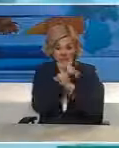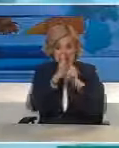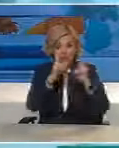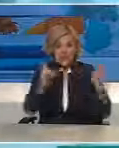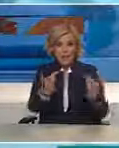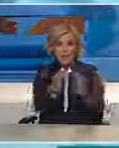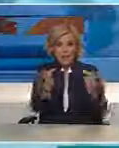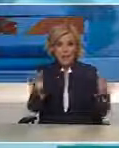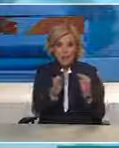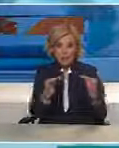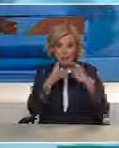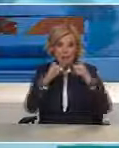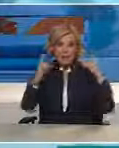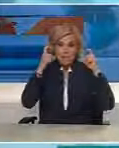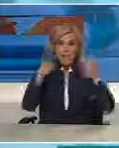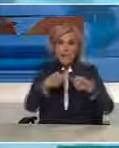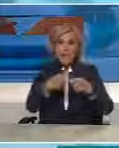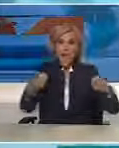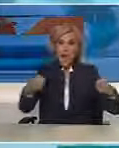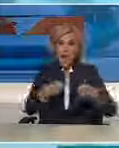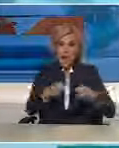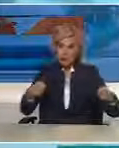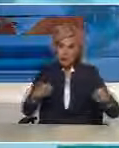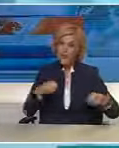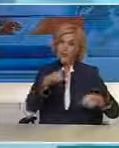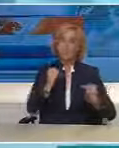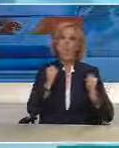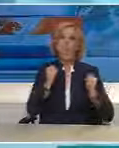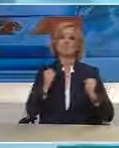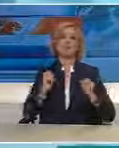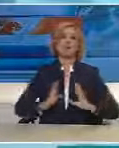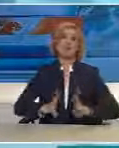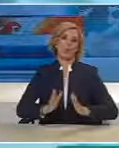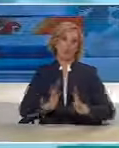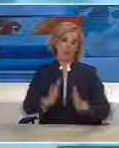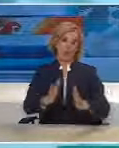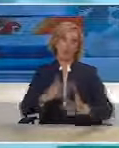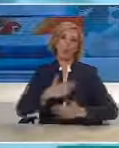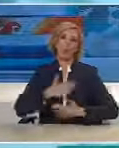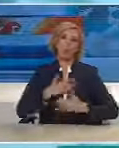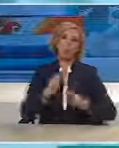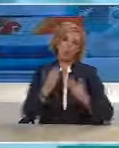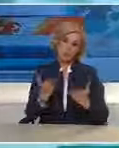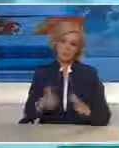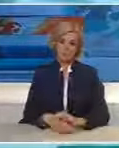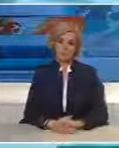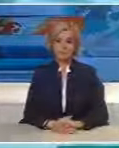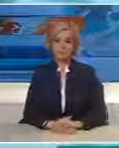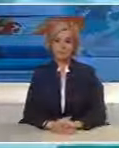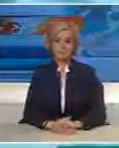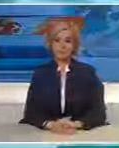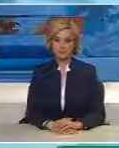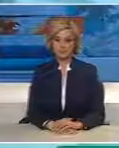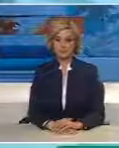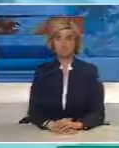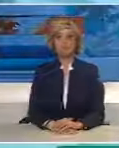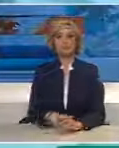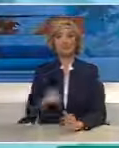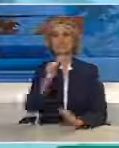στιγμή, ώστε να προχωρήσουμε με ασφάλεια και στην επόμενη φάση. Σας ευχαριστώ. Ευχαριστούμε, κύριε καθηγητά. Το λόγο έχει ο κύριος